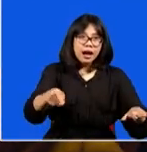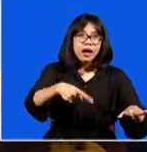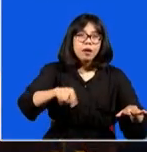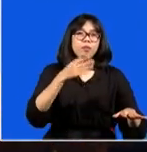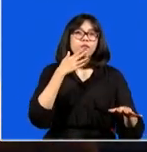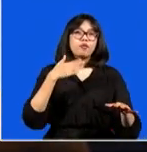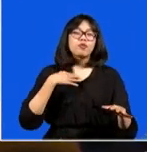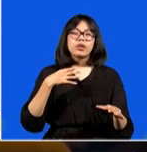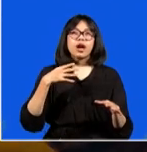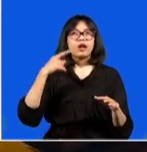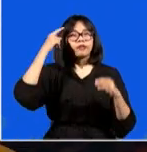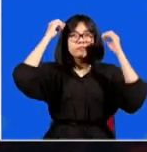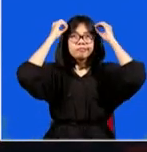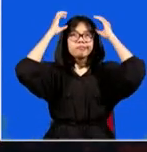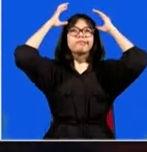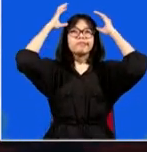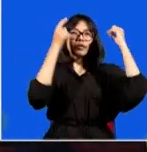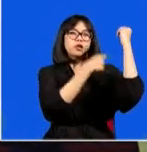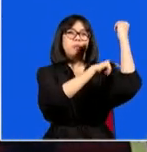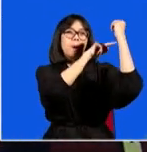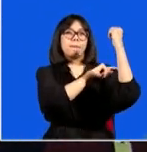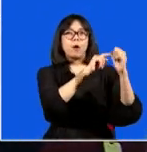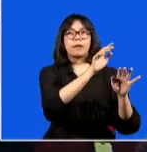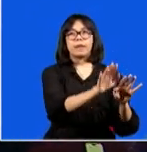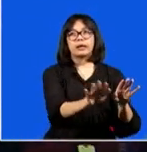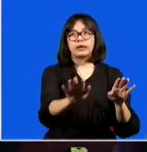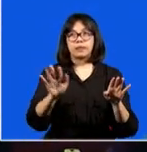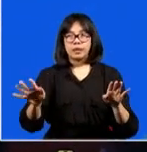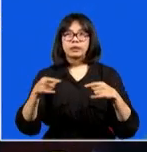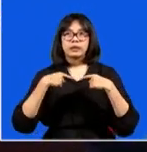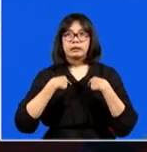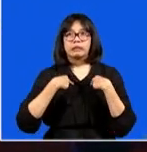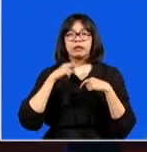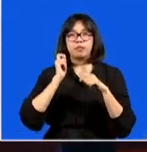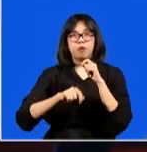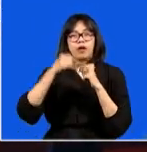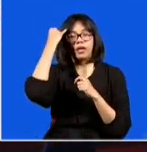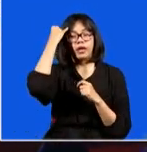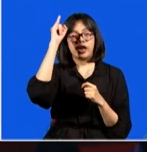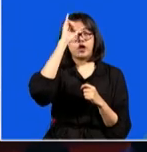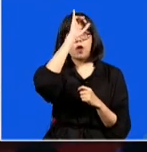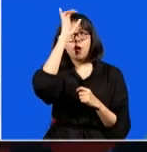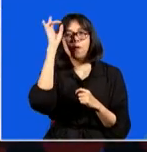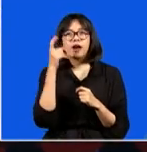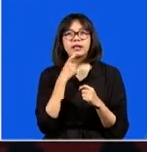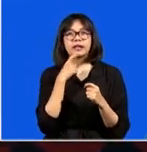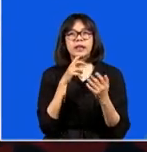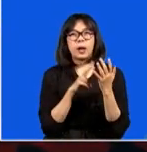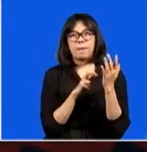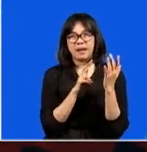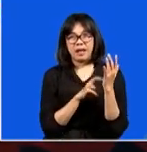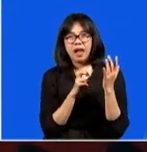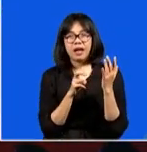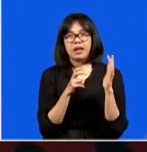dari situ saya membuat inovasi tentang soal tentang penilaian saya